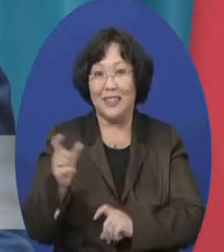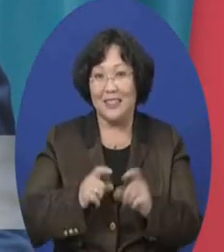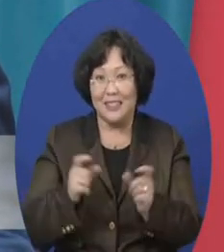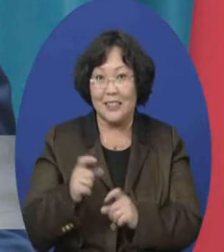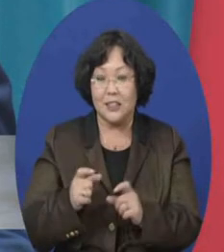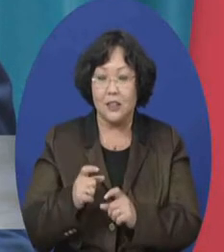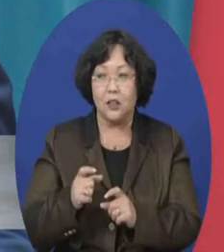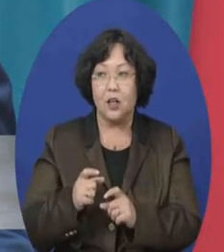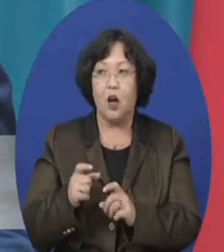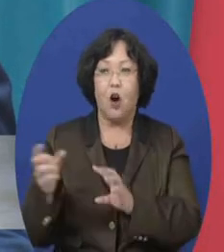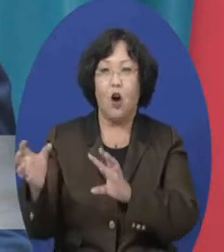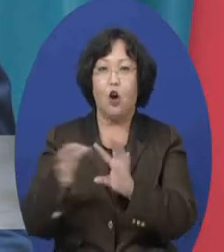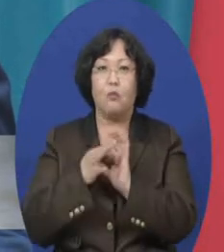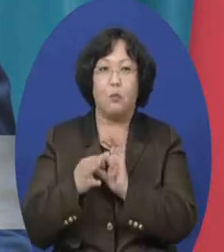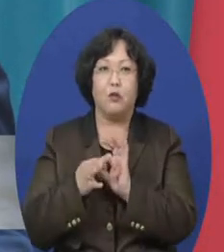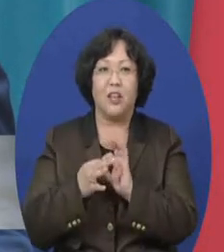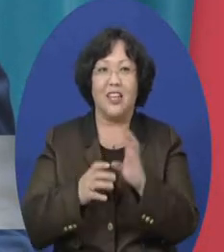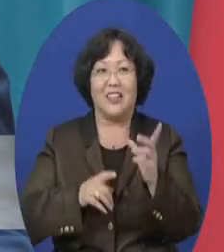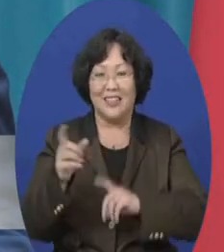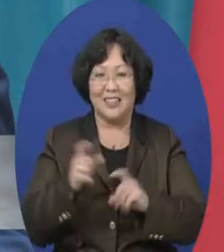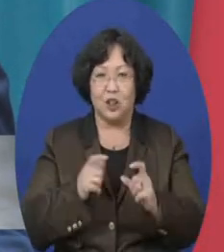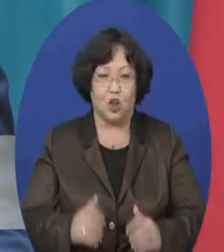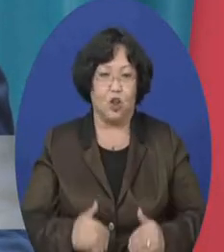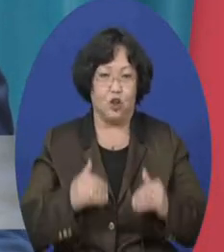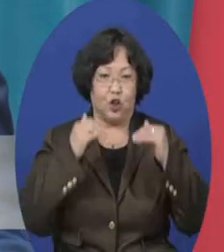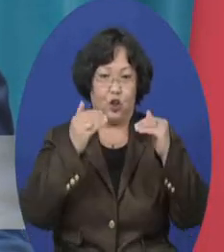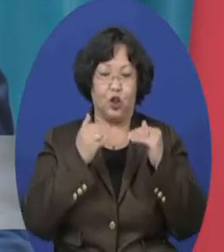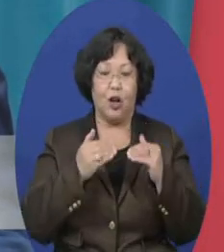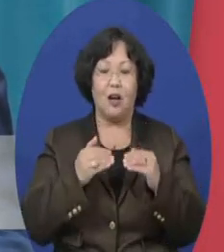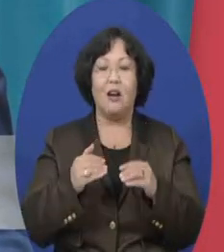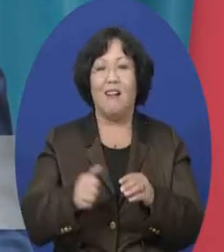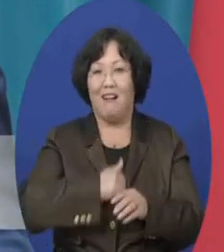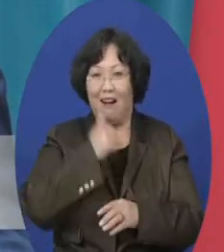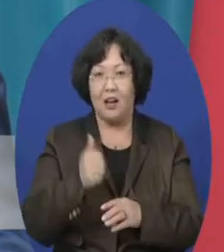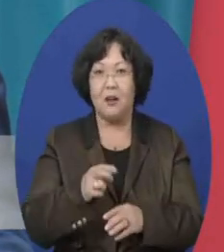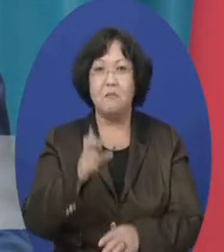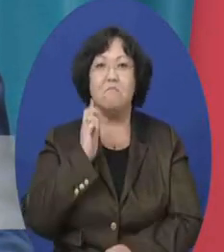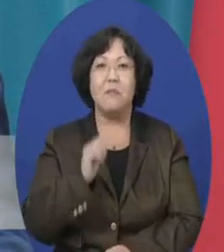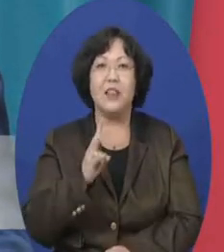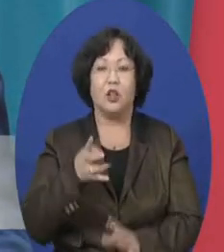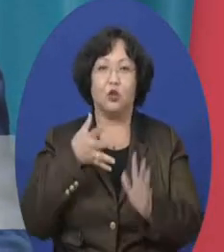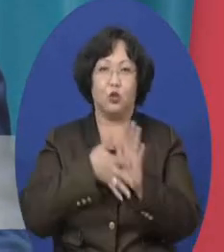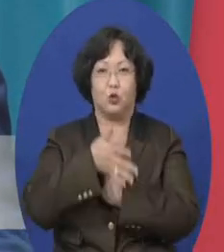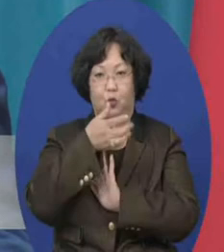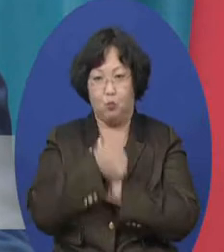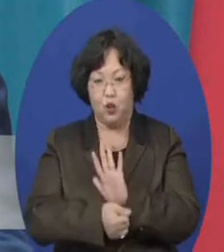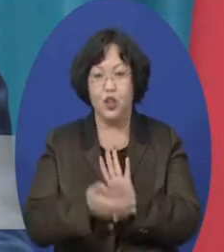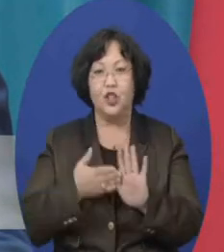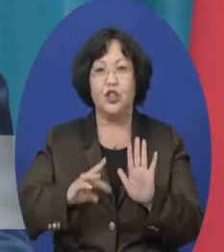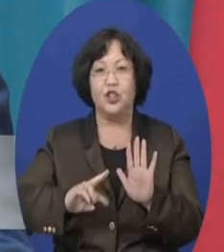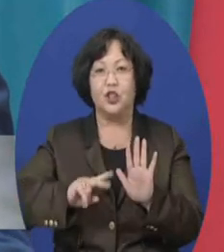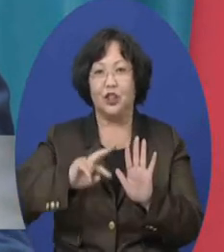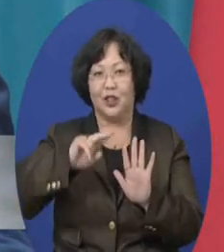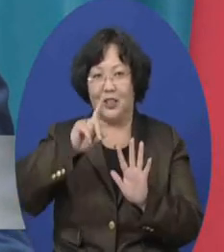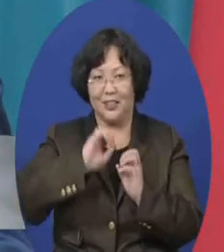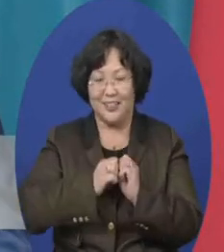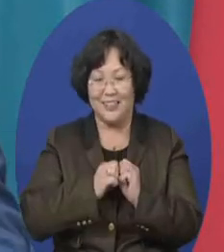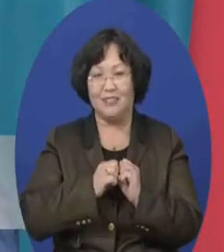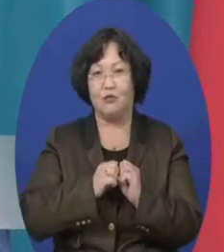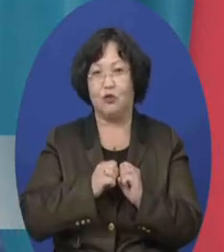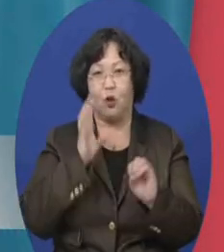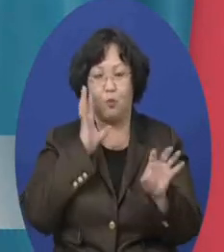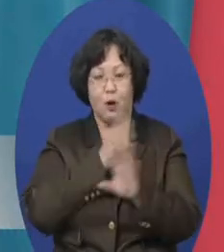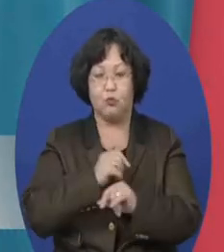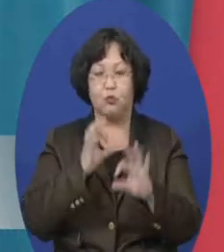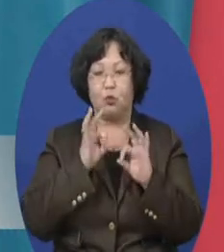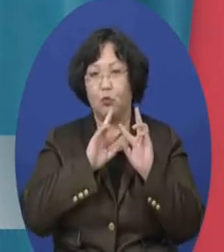интеграцлт байдлын хувьд эдийн засгийн өсөлтөд хангах үнд бэлэн байх төсвийн одоо шинжилтлүүдийг бид үргэлжлүүлэх ёстой гэж харж байгаа.